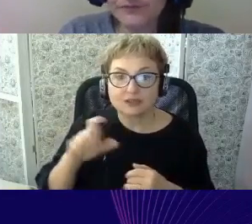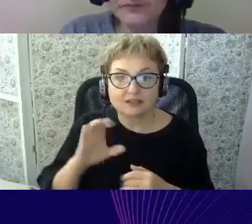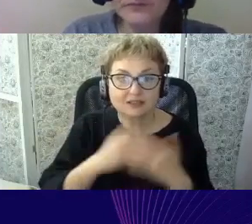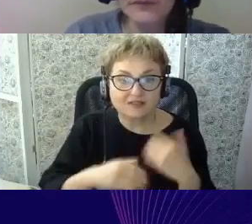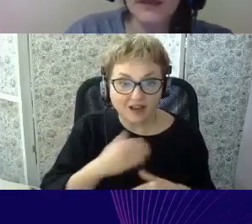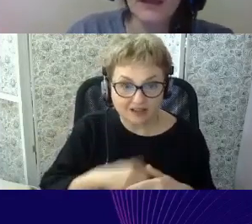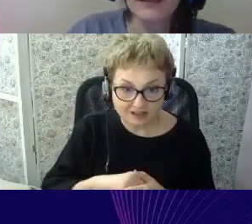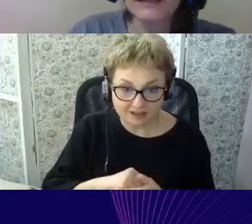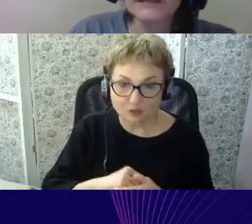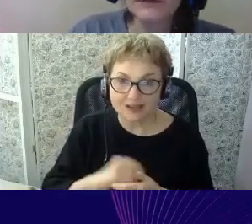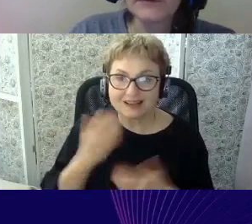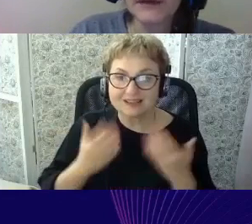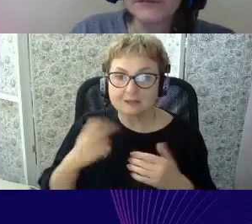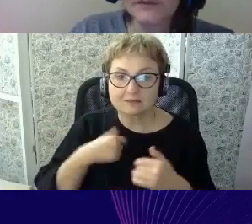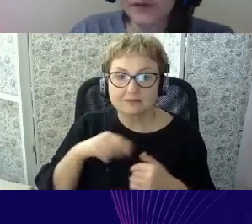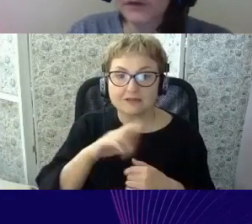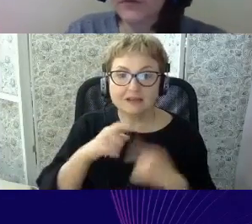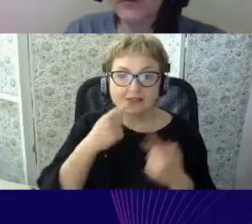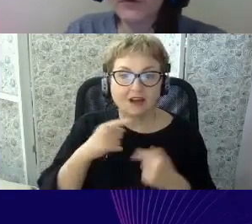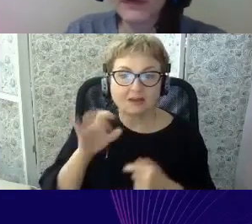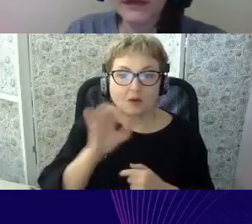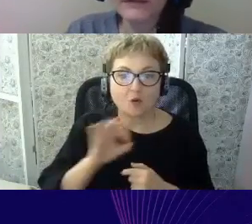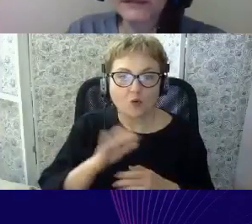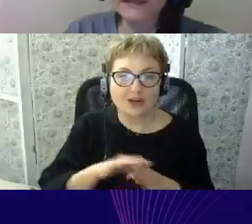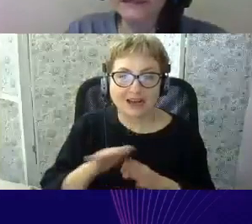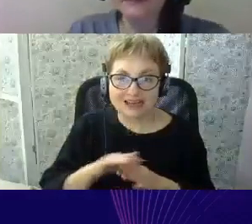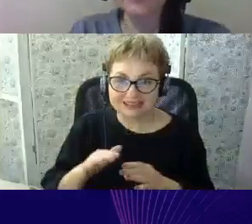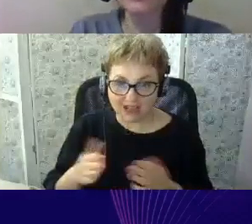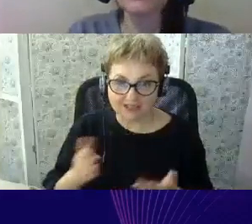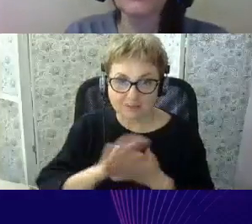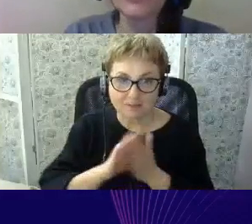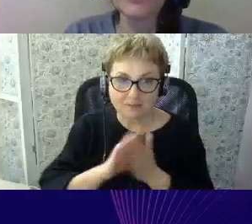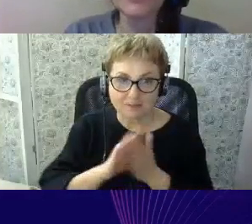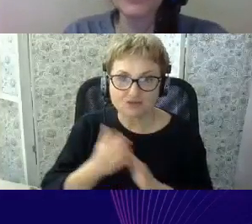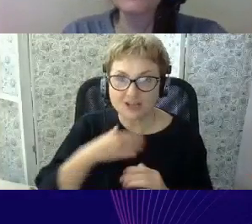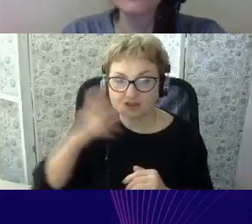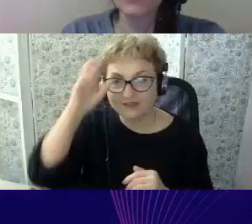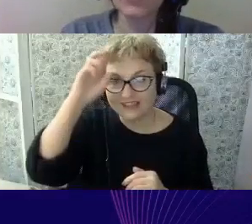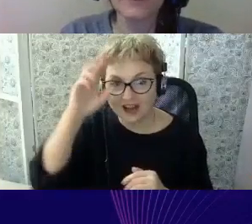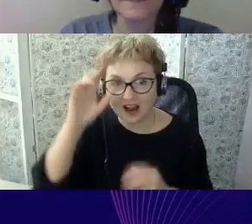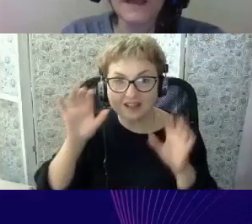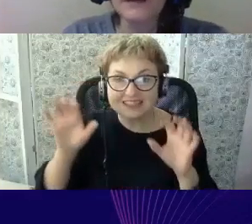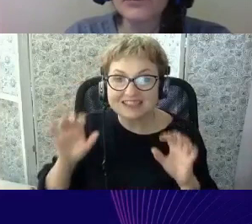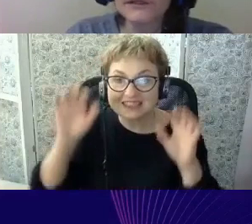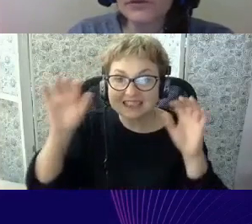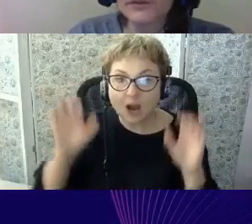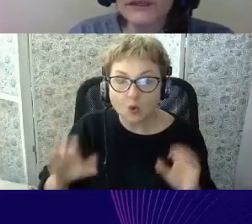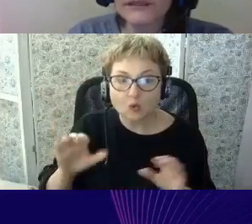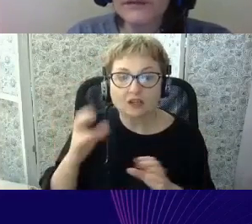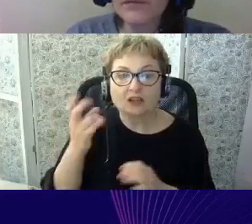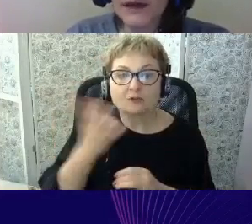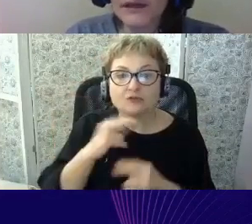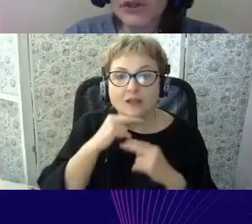инвалидностью. Если мы говорим с вами о реализации положений нашего федерального закона, то